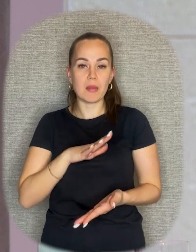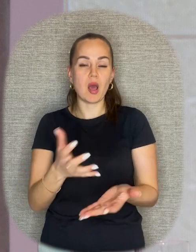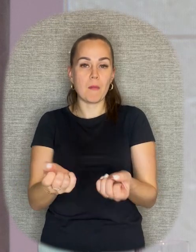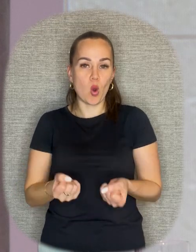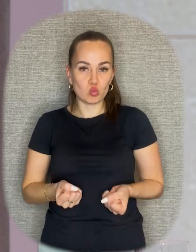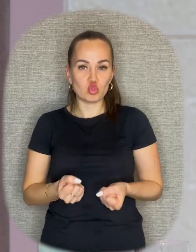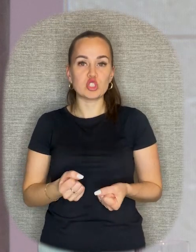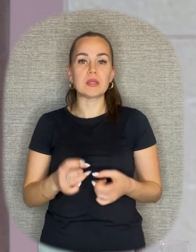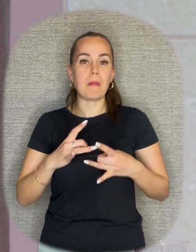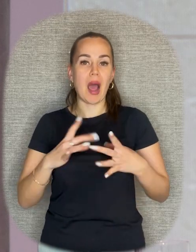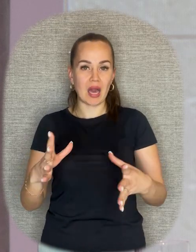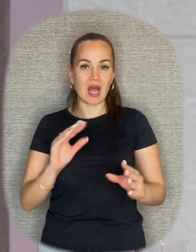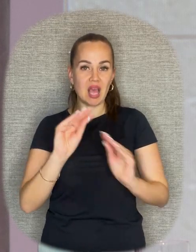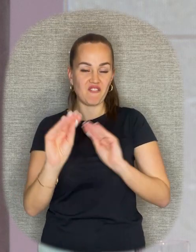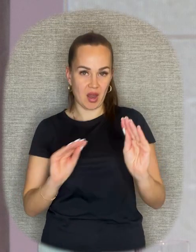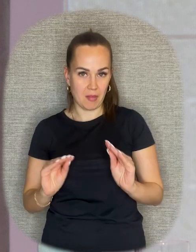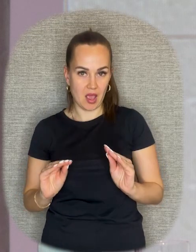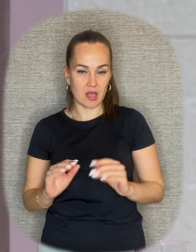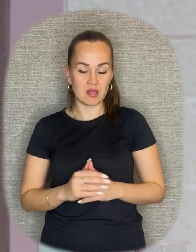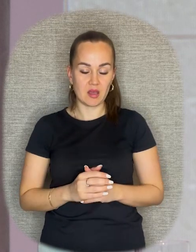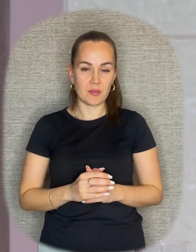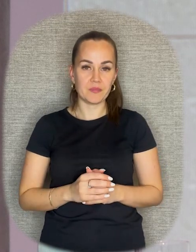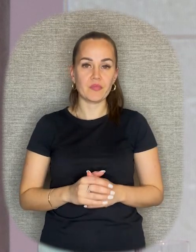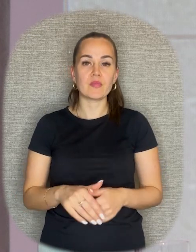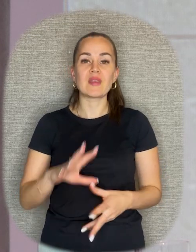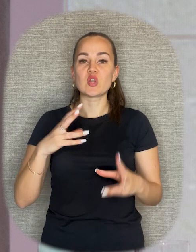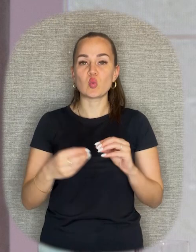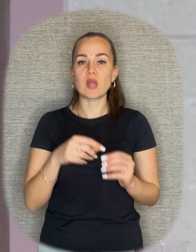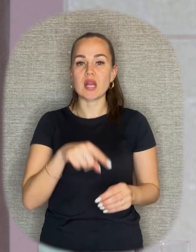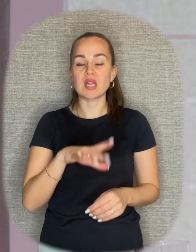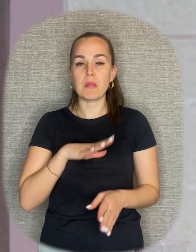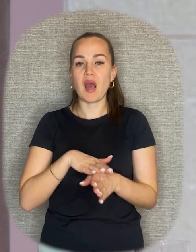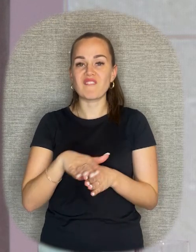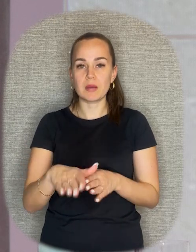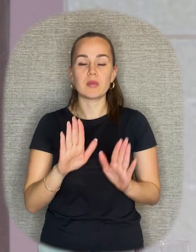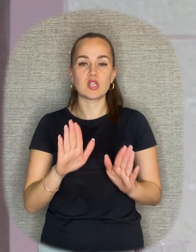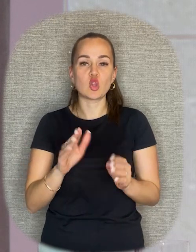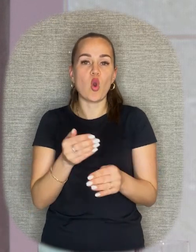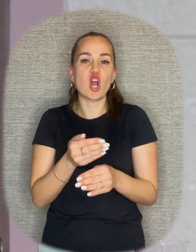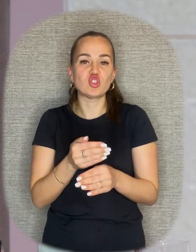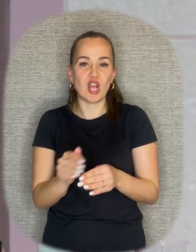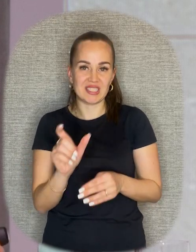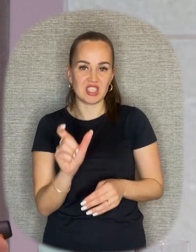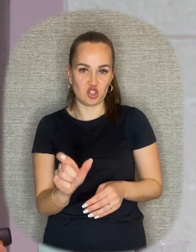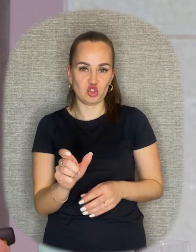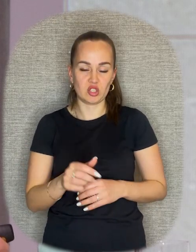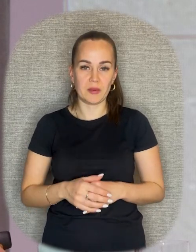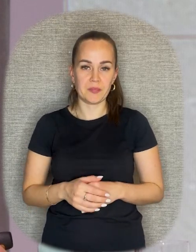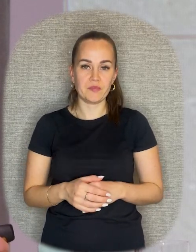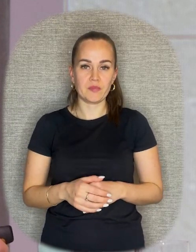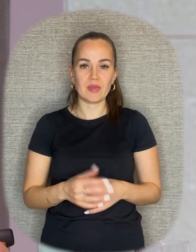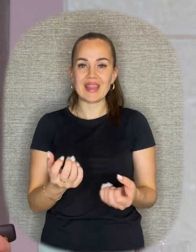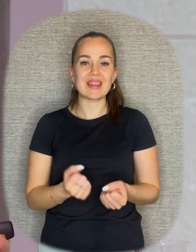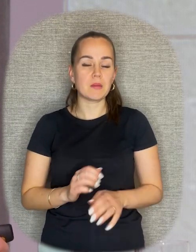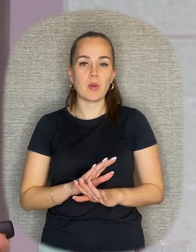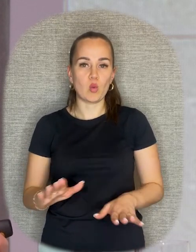вопрос что площадь При съезде охтинского моста должна была получить парадное оформление